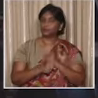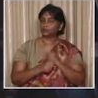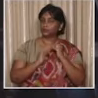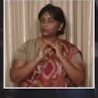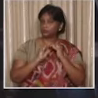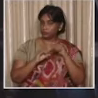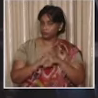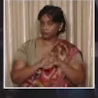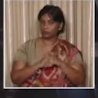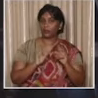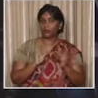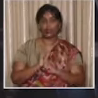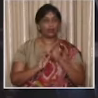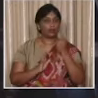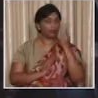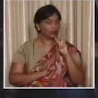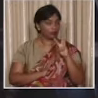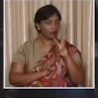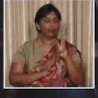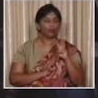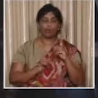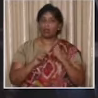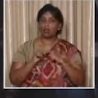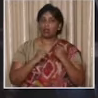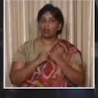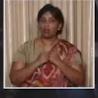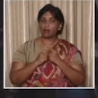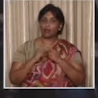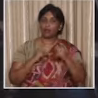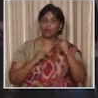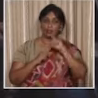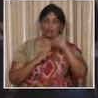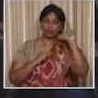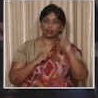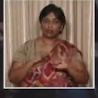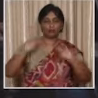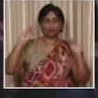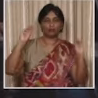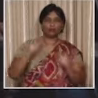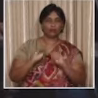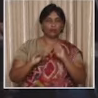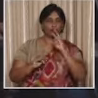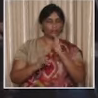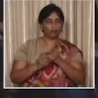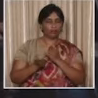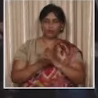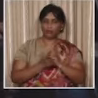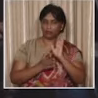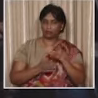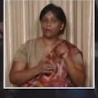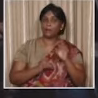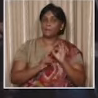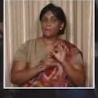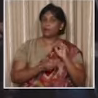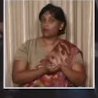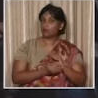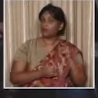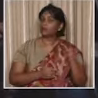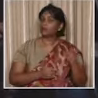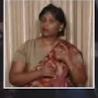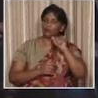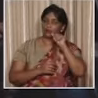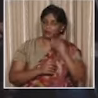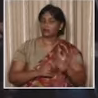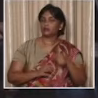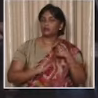රාජ්‍යාංශයේ 113කට අප්‍රේල් මාසේ ඉඳලා 10000ක් කෙල්ලන්නම් කියලා රැවට්ටීමක් කරලා තිබුණට පුද්ගලිකාංශයේ තමයි ඇත්තටම